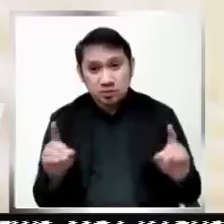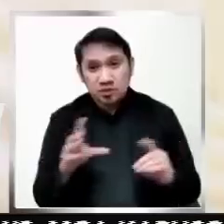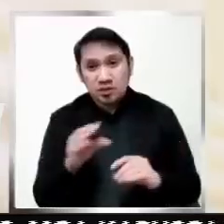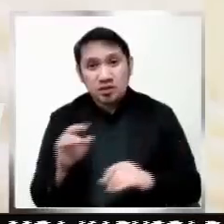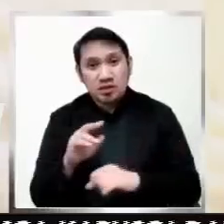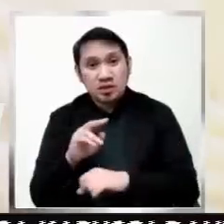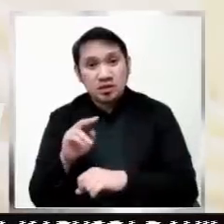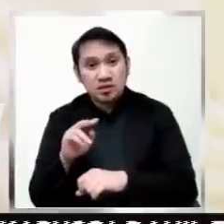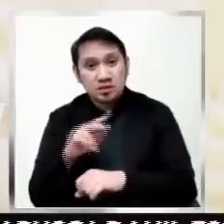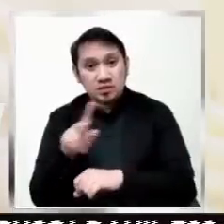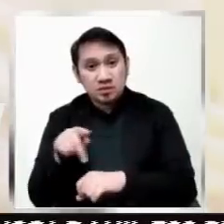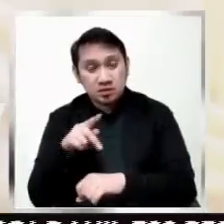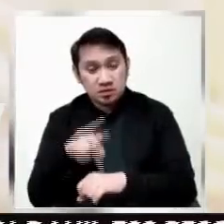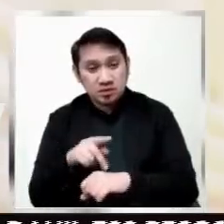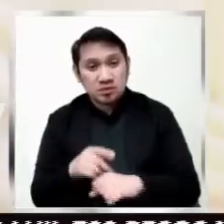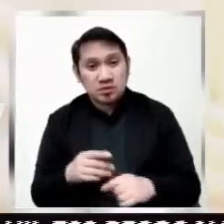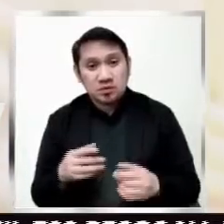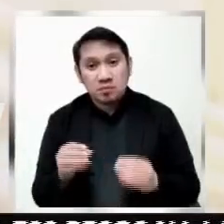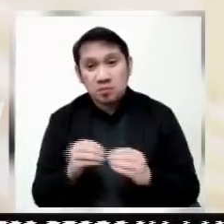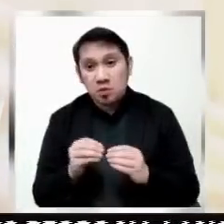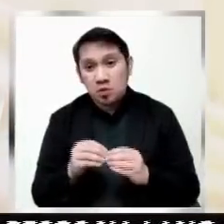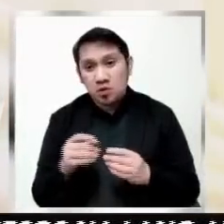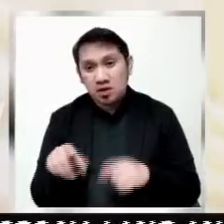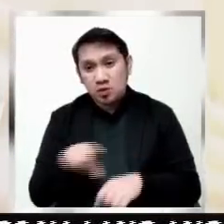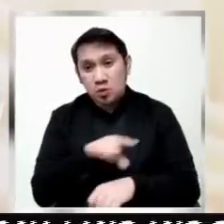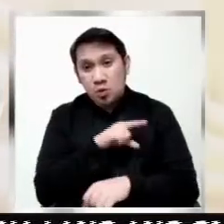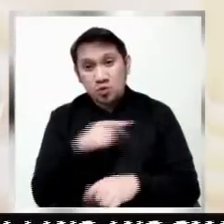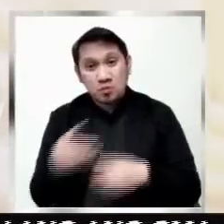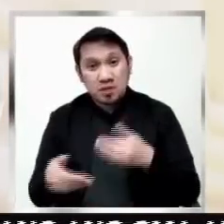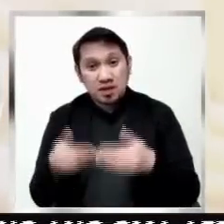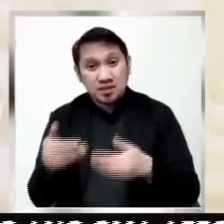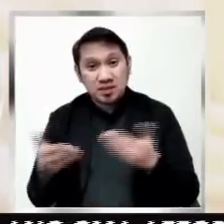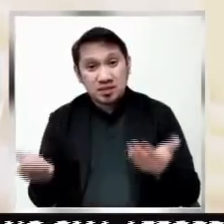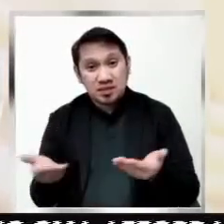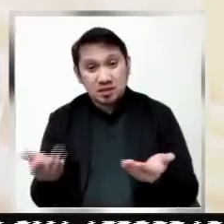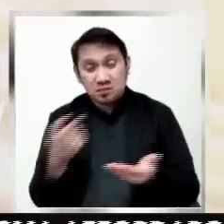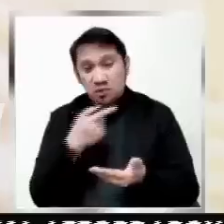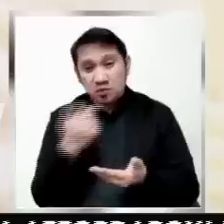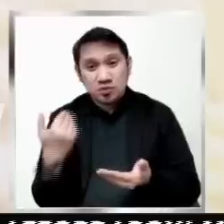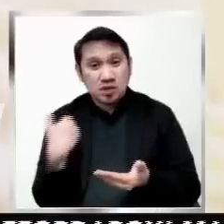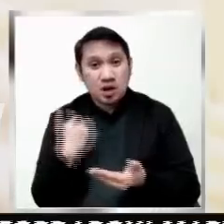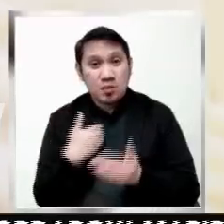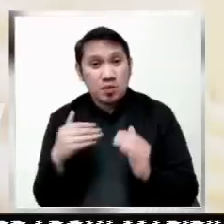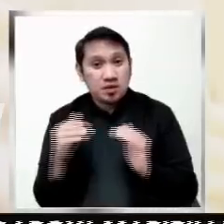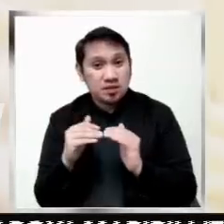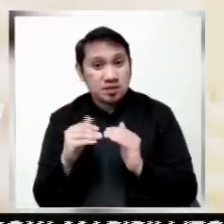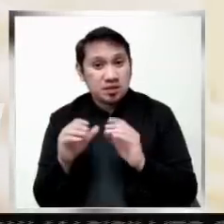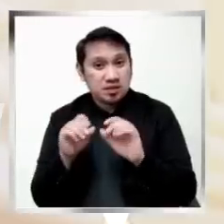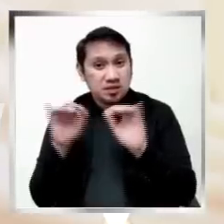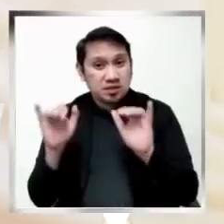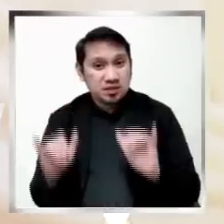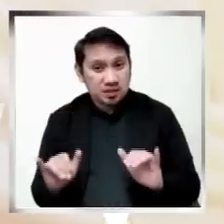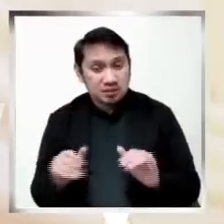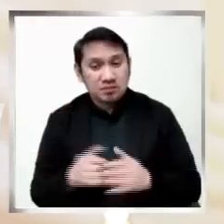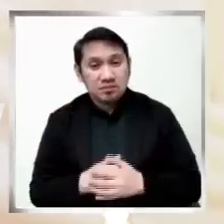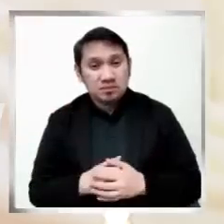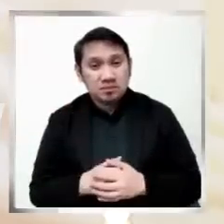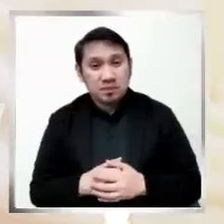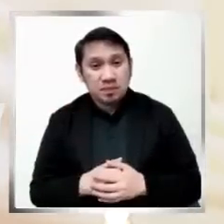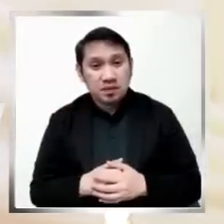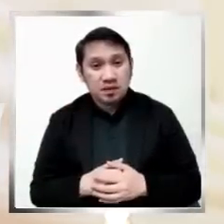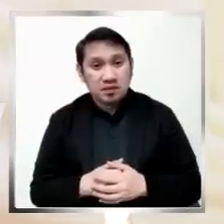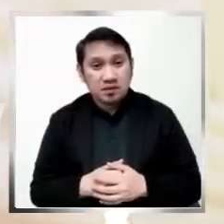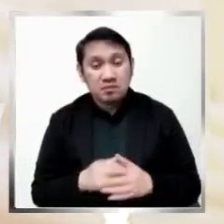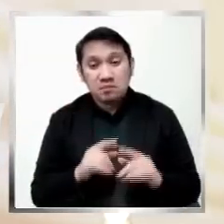matagal po yung pagproseso dito yung sa ating justice system o sa korte natin dito. Pero of course we have our